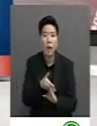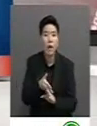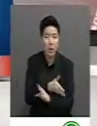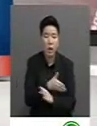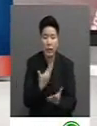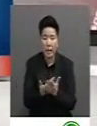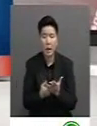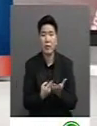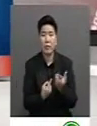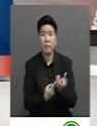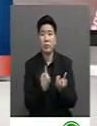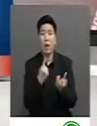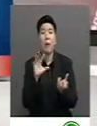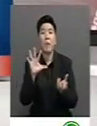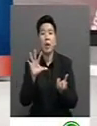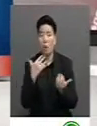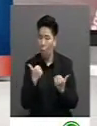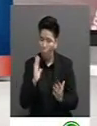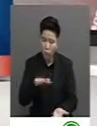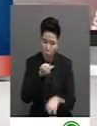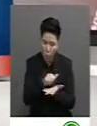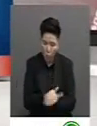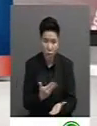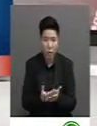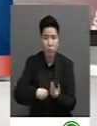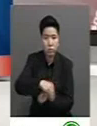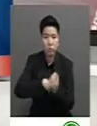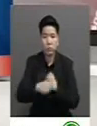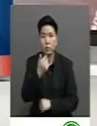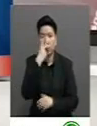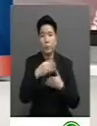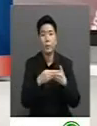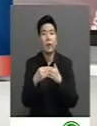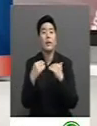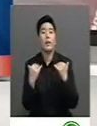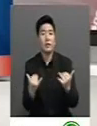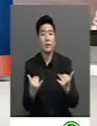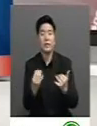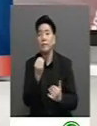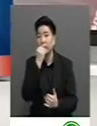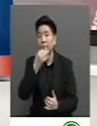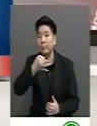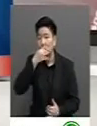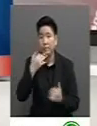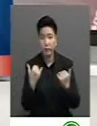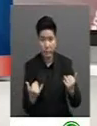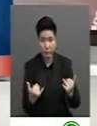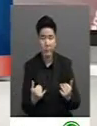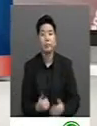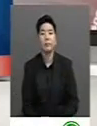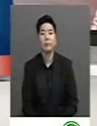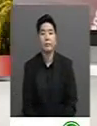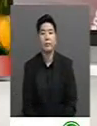แม้ว่าราคา5บาทแต่ยอดจองขนาดนี้โอ้โหทำรายได้ดีเลยค่ะดังนั้นอย่ารอช้าเดี๋ยวเราไปดูในพิกัดทำกินว่าเป็นอย่างไรบ้างกับขน